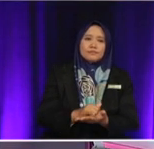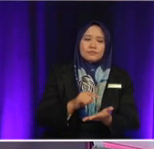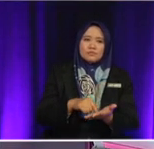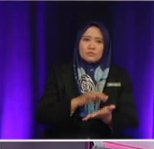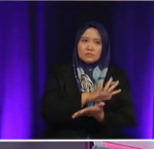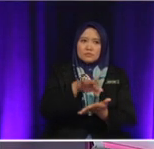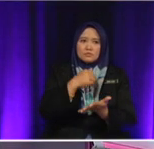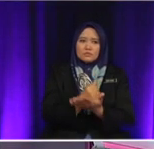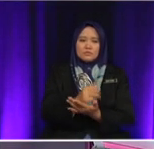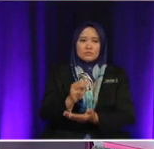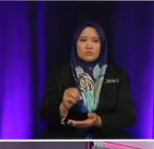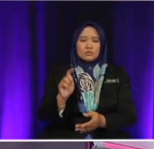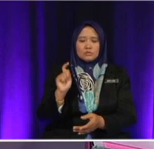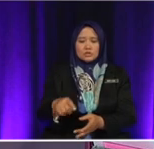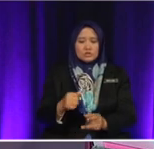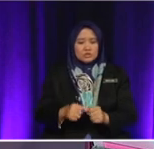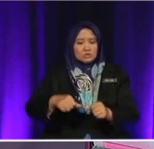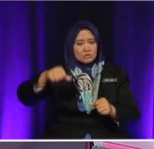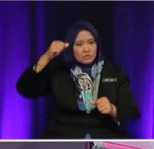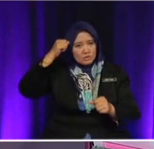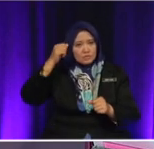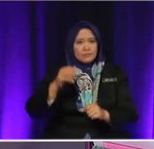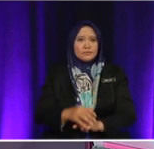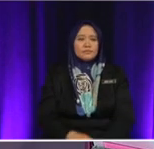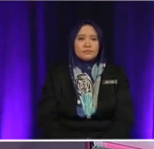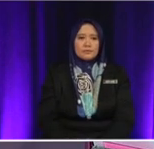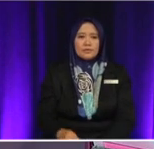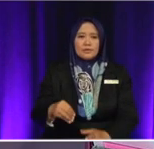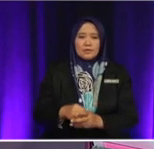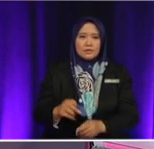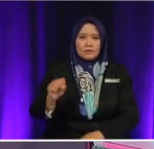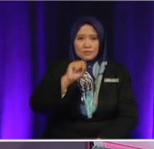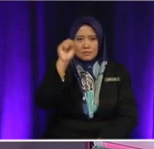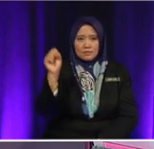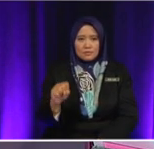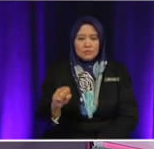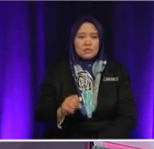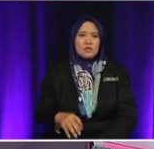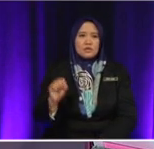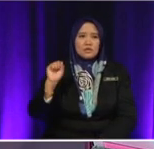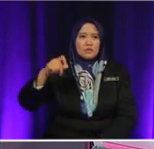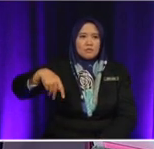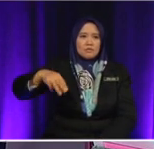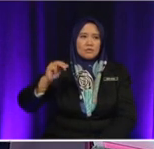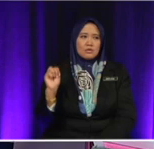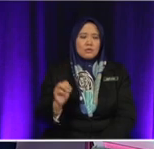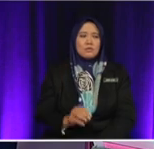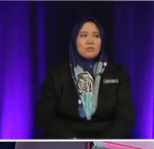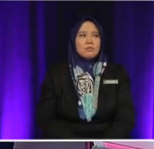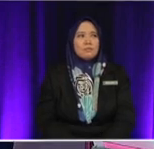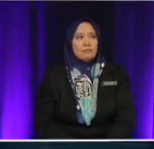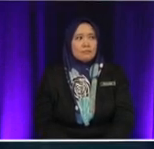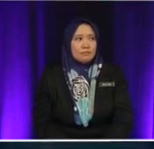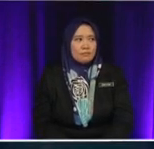C ataupun kataan lain tentang kajian kes. Kajian kes dalam soalan peperiksaan SPM. Kita aplikasikan, okay, cikgu ya. Apa